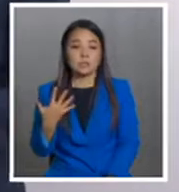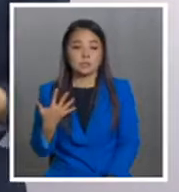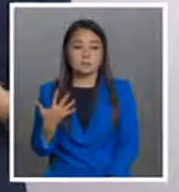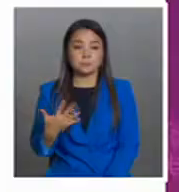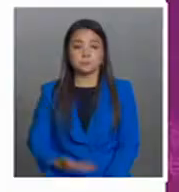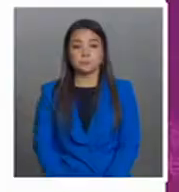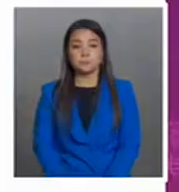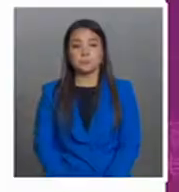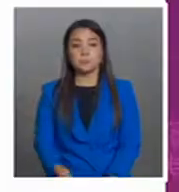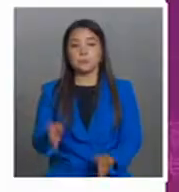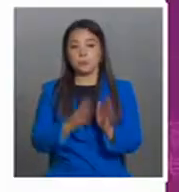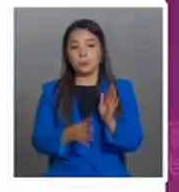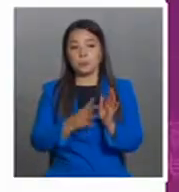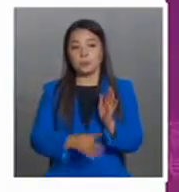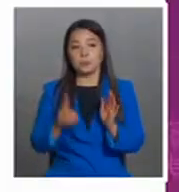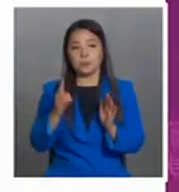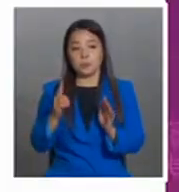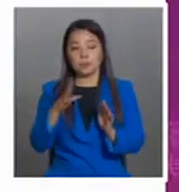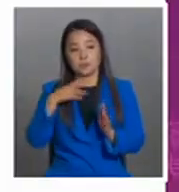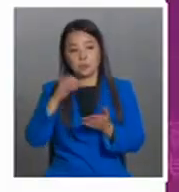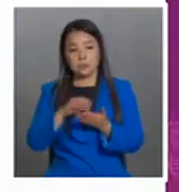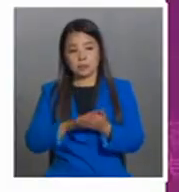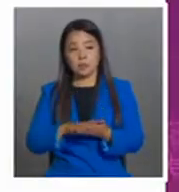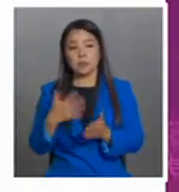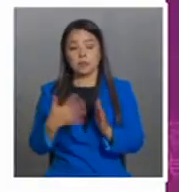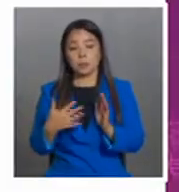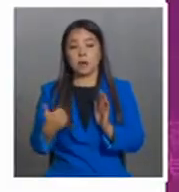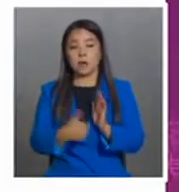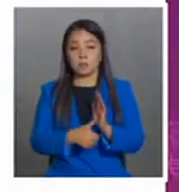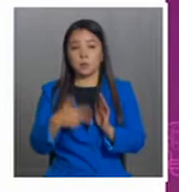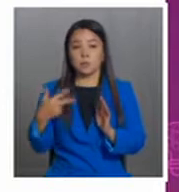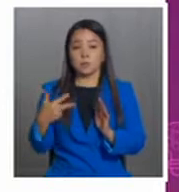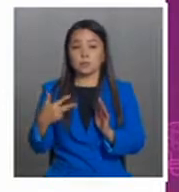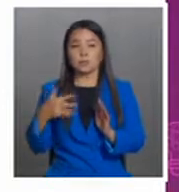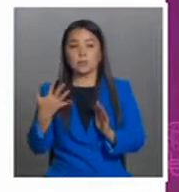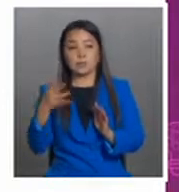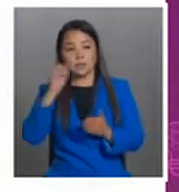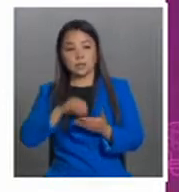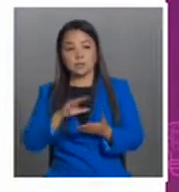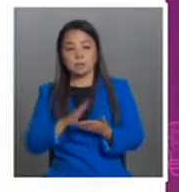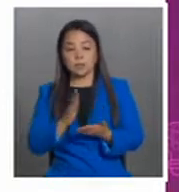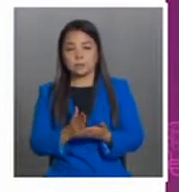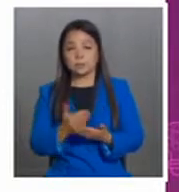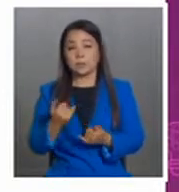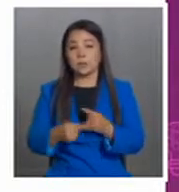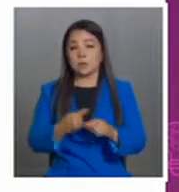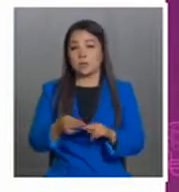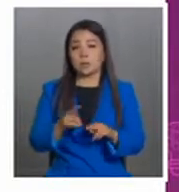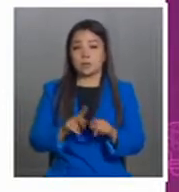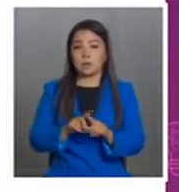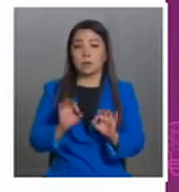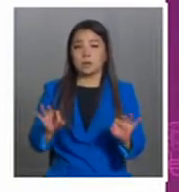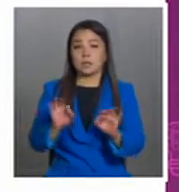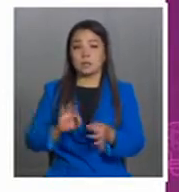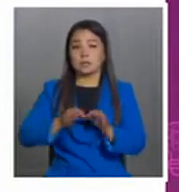Яғни 91 саны 56 және 35 сандарынан тұрады. Ал енді осы айтылған анықтама